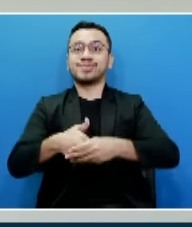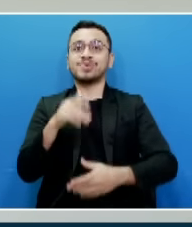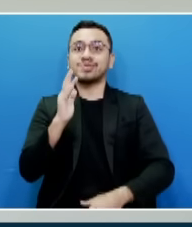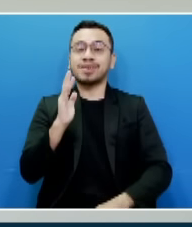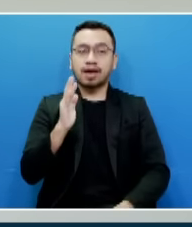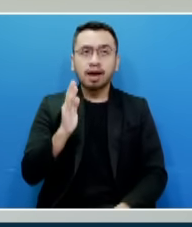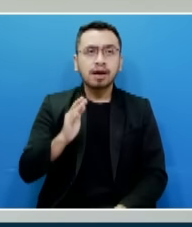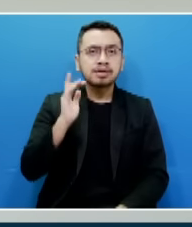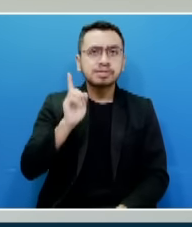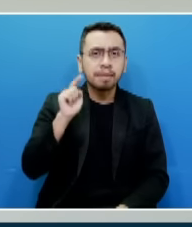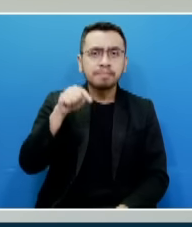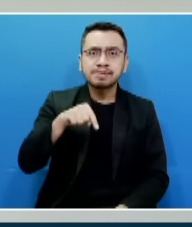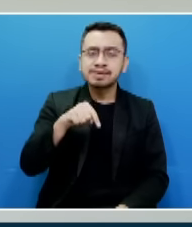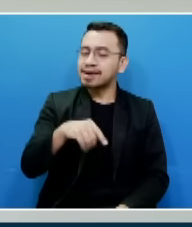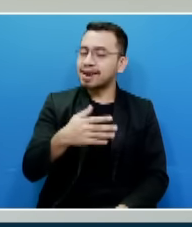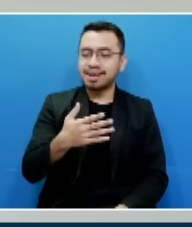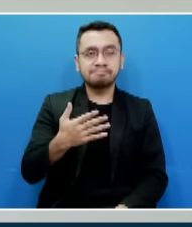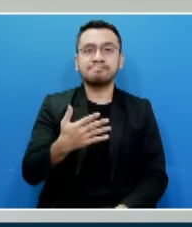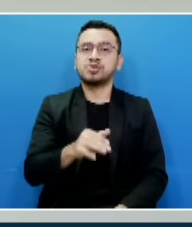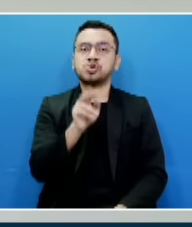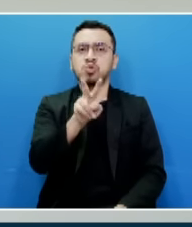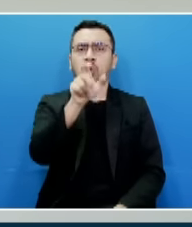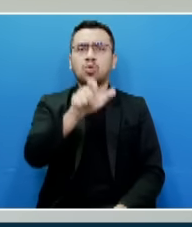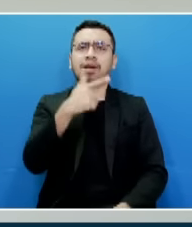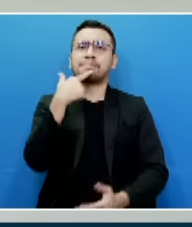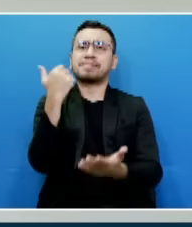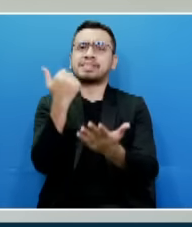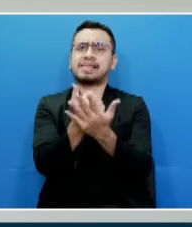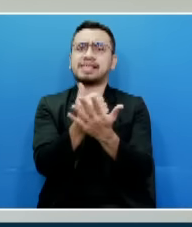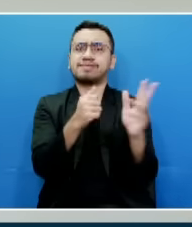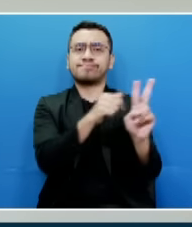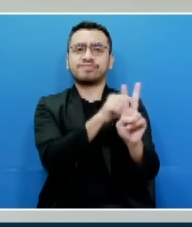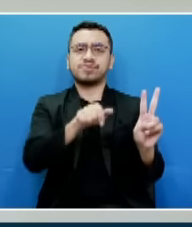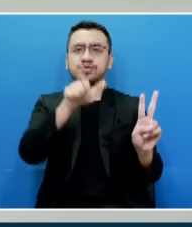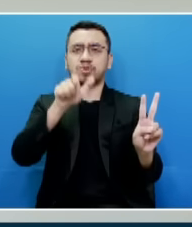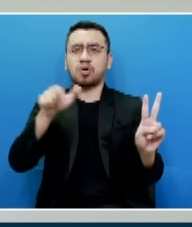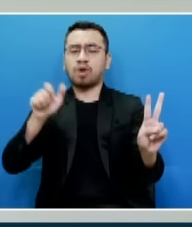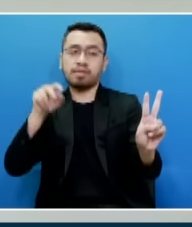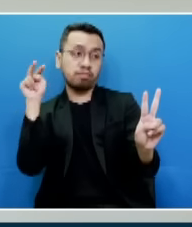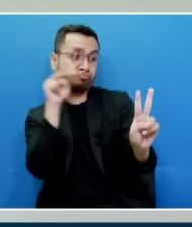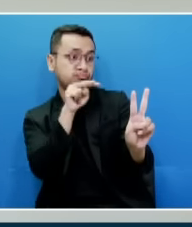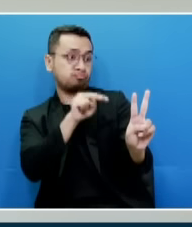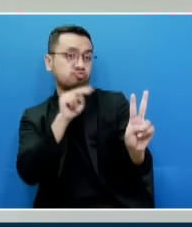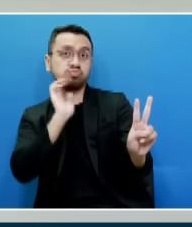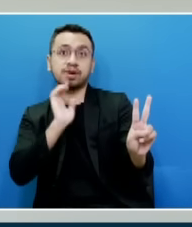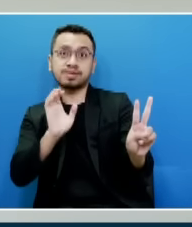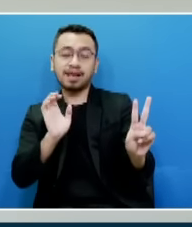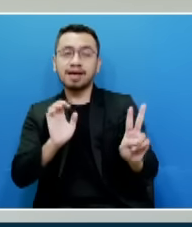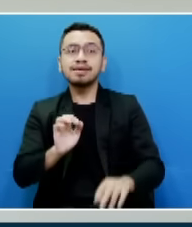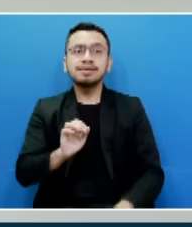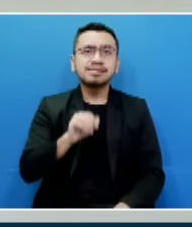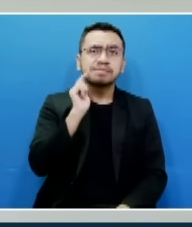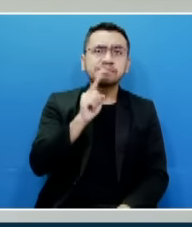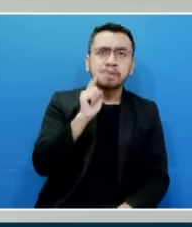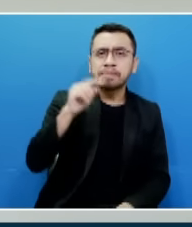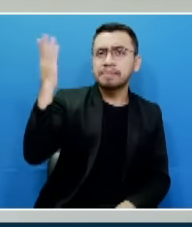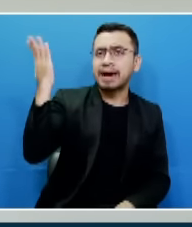mendapat sorotan panggung utama sekarang ya Prabowo dan Anis yang sempat kemarin mengalami